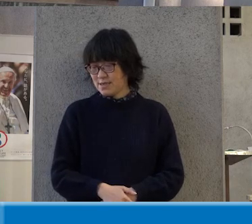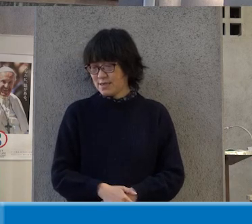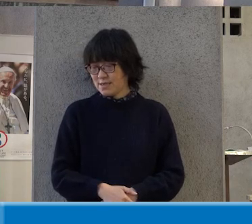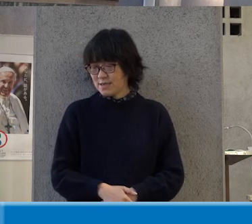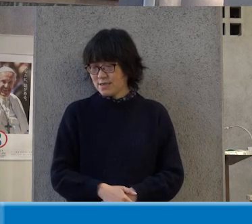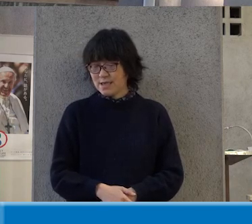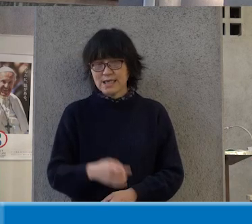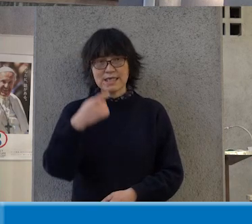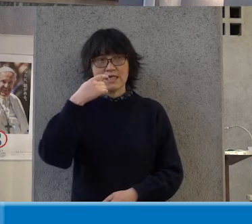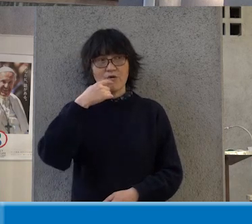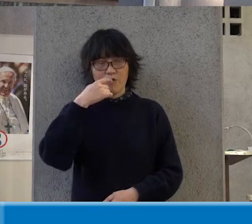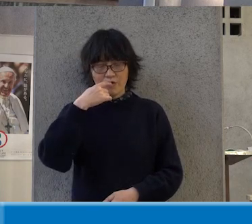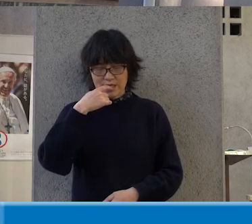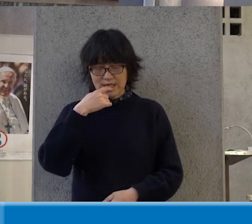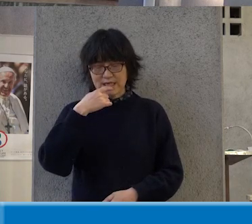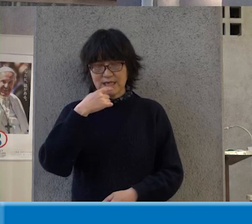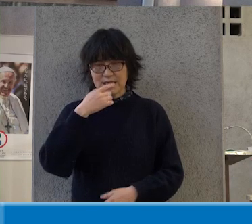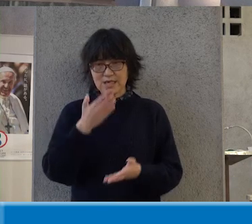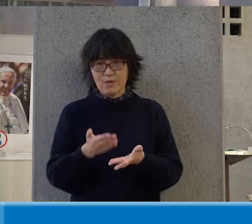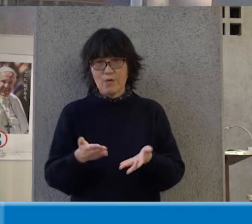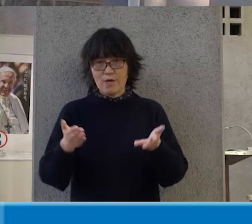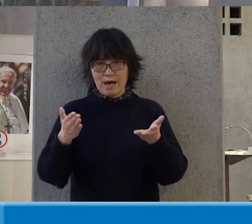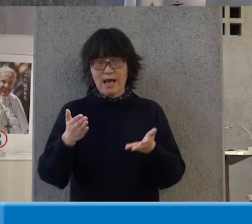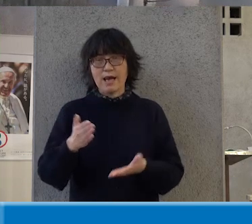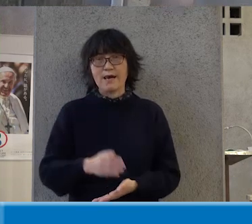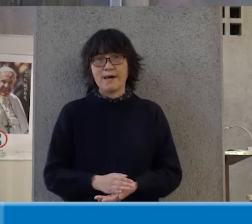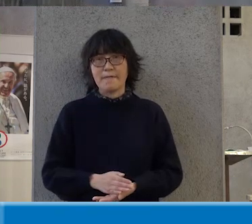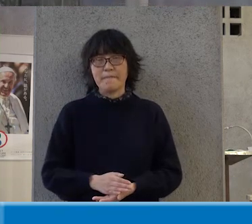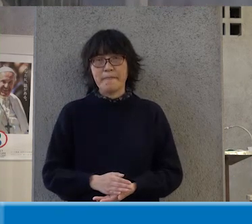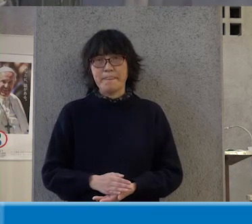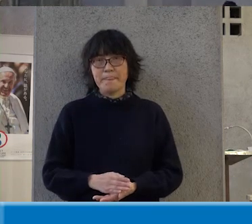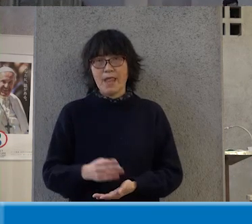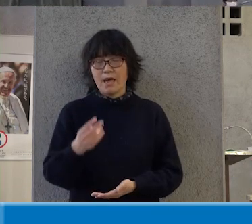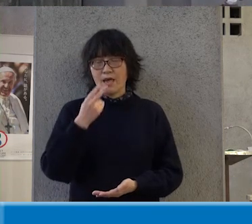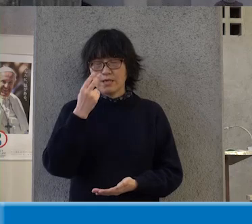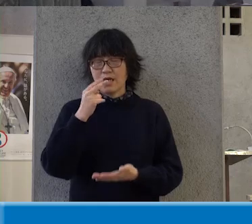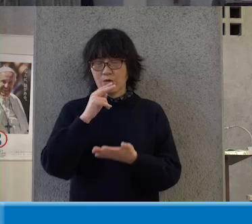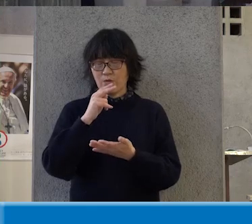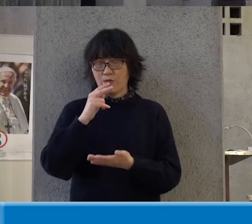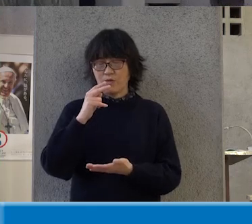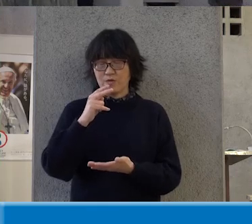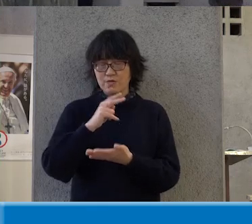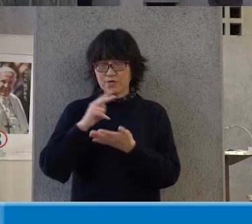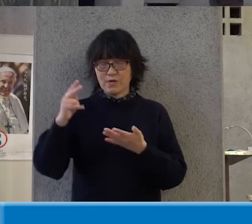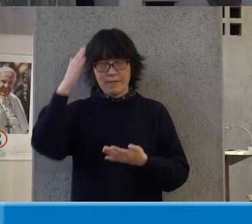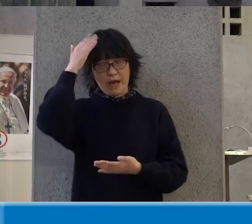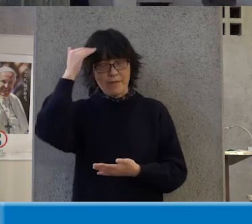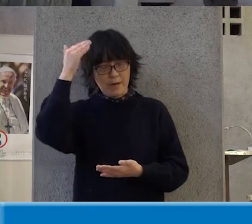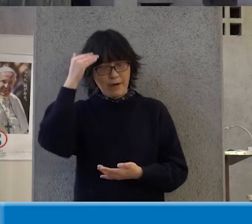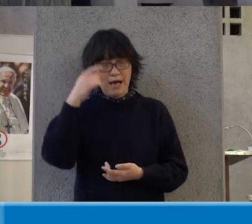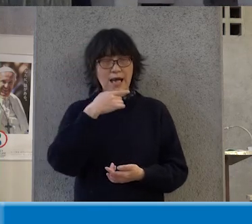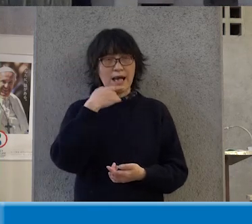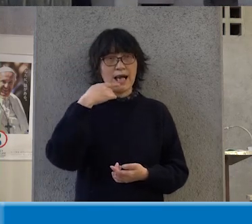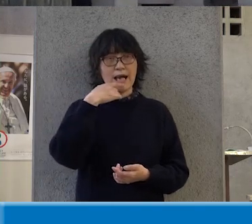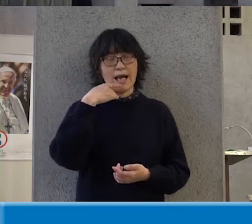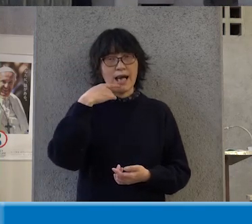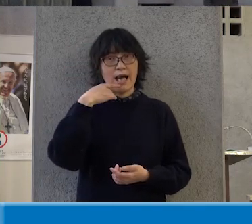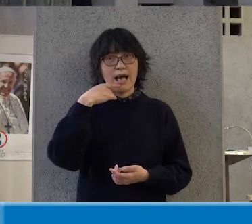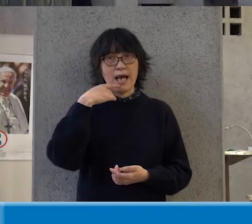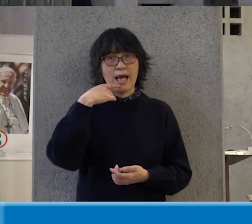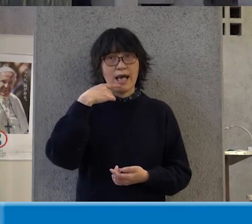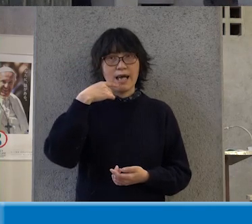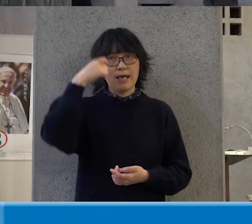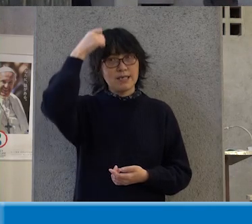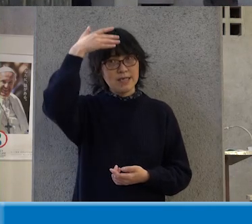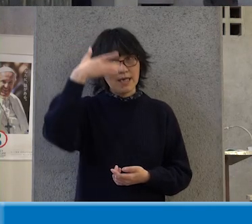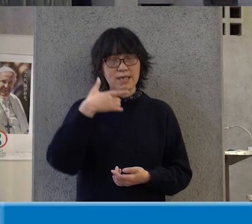ます。白い布の器には、聖公園のためのものが、赤い布の器には、洗礼志